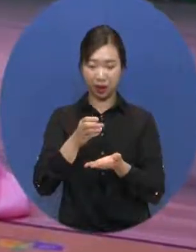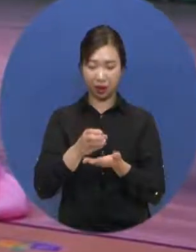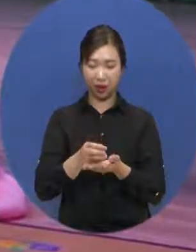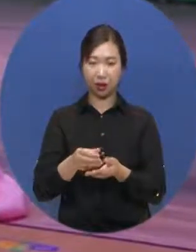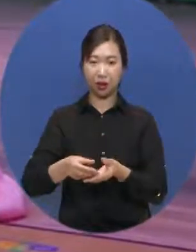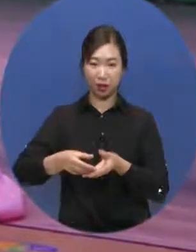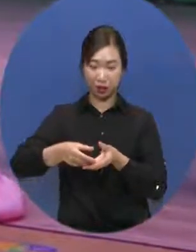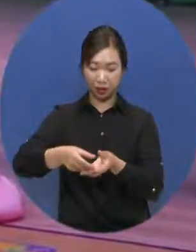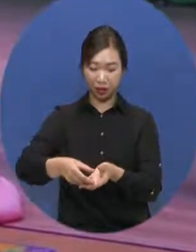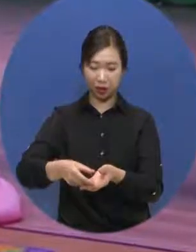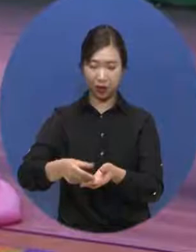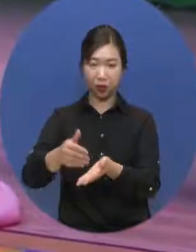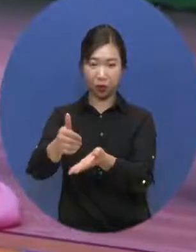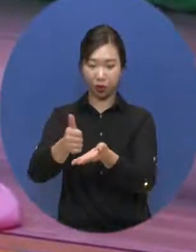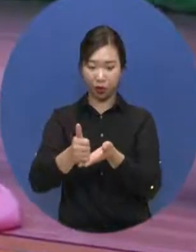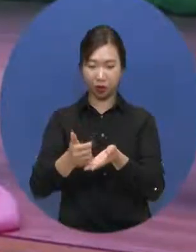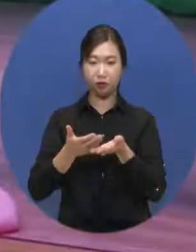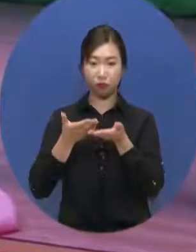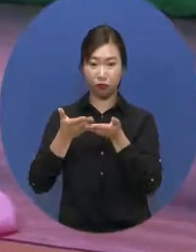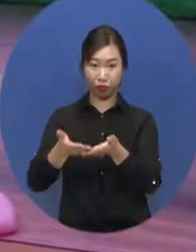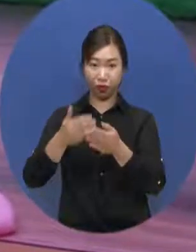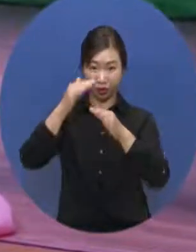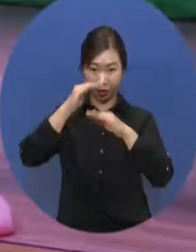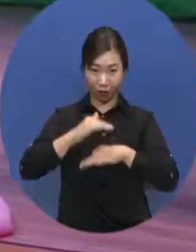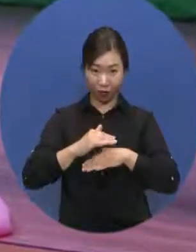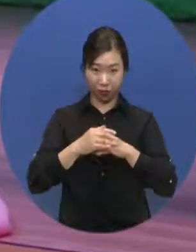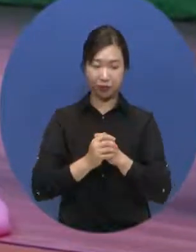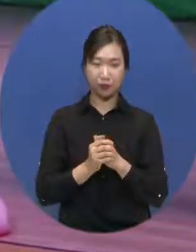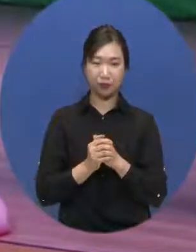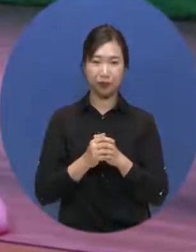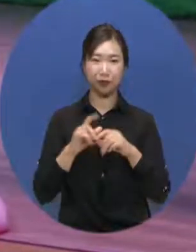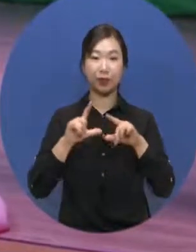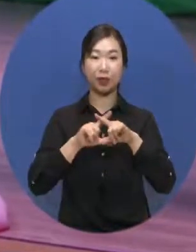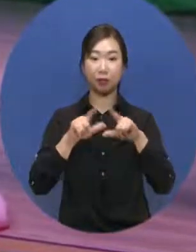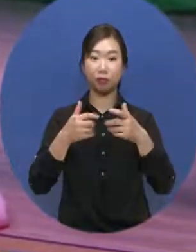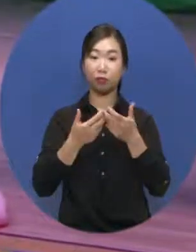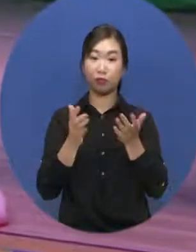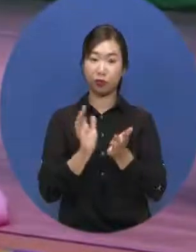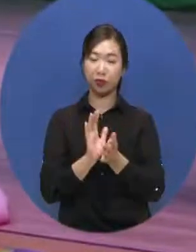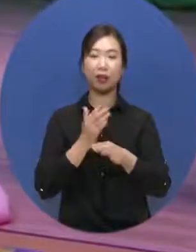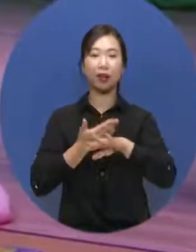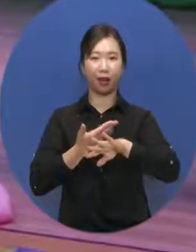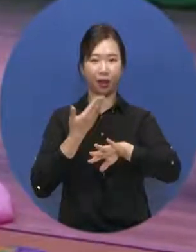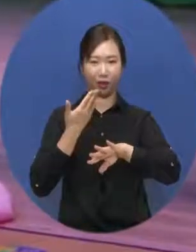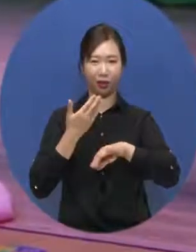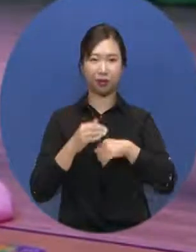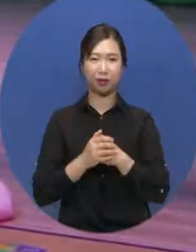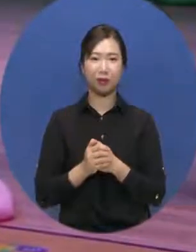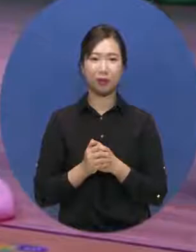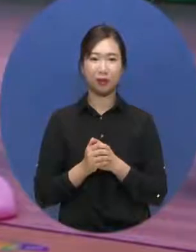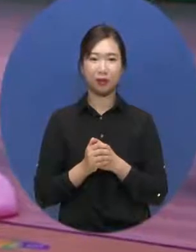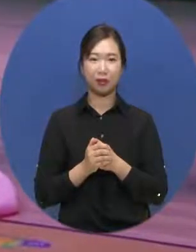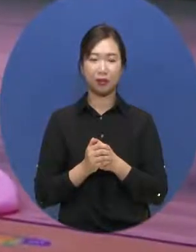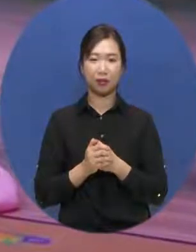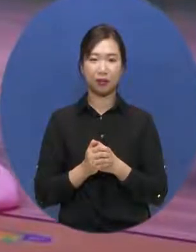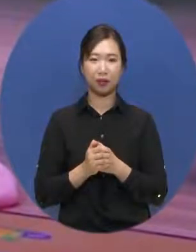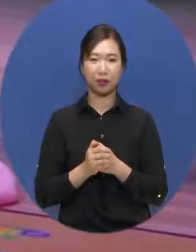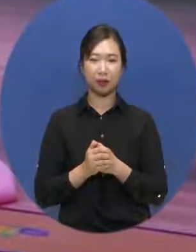내고 마시는 수소로 진행되었는데요. 일반부는 좀 다릅니다. 다구를